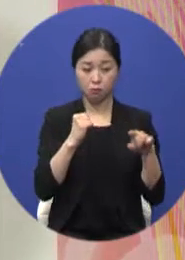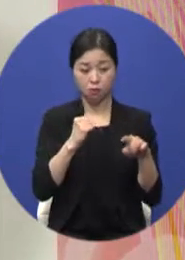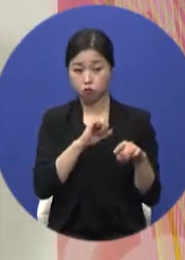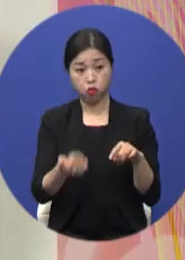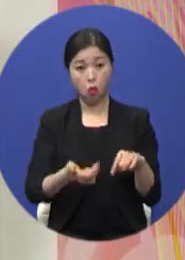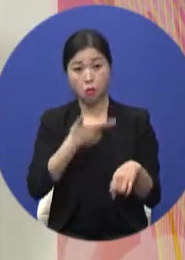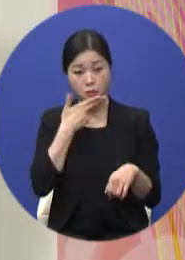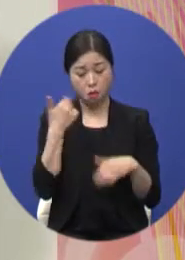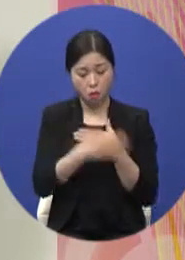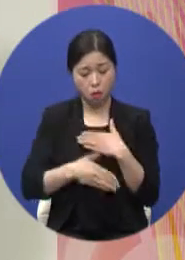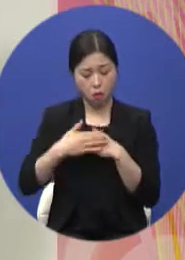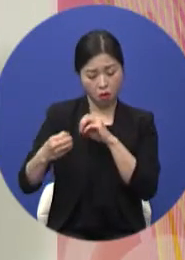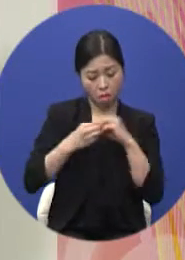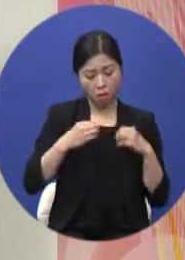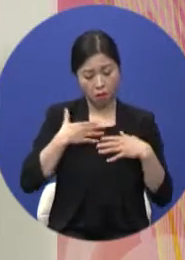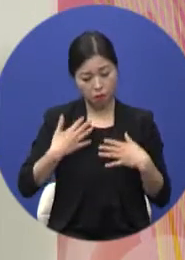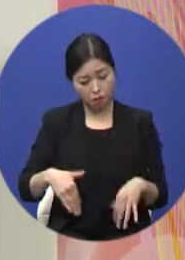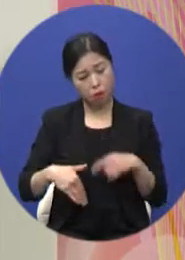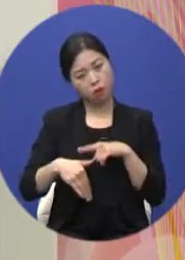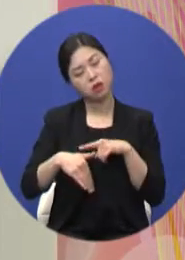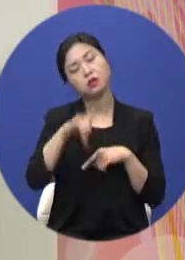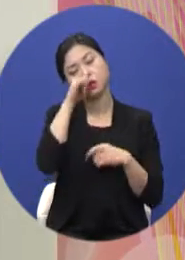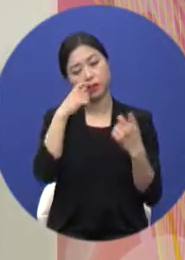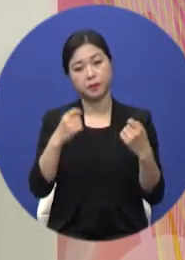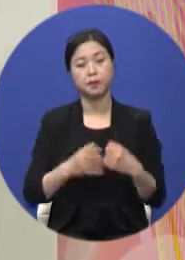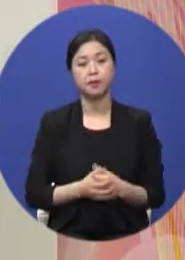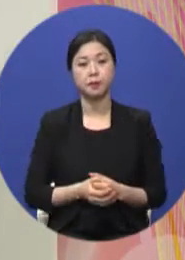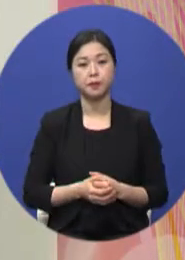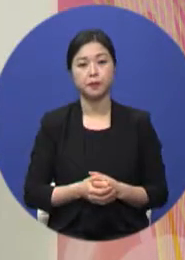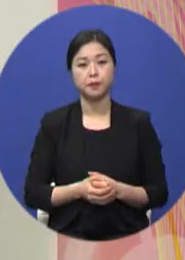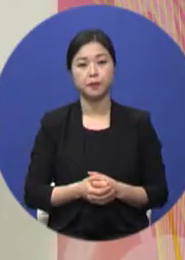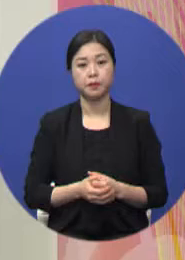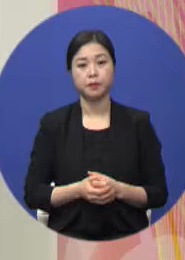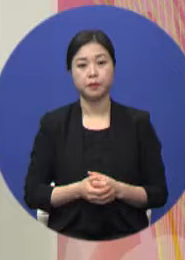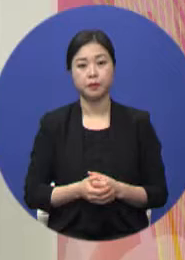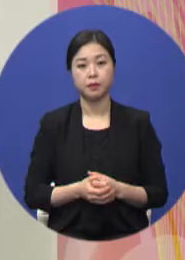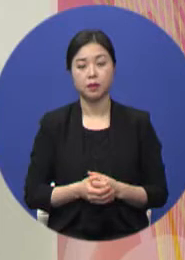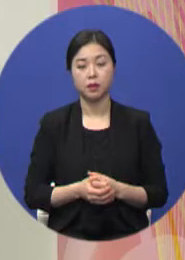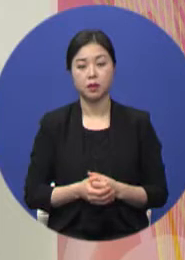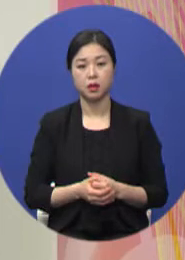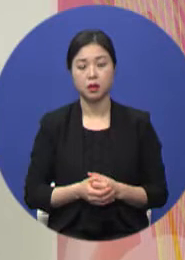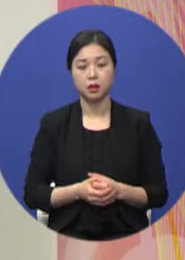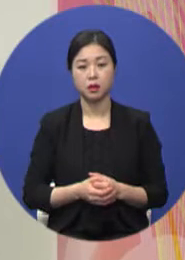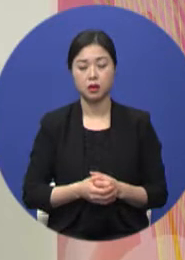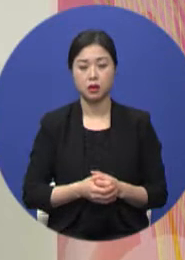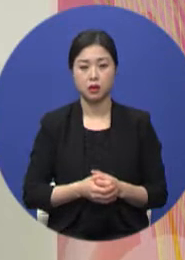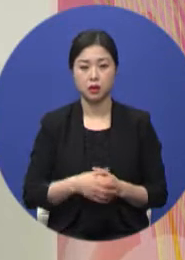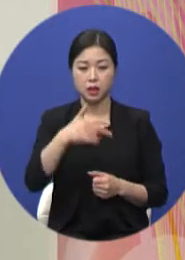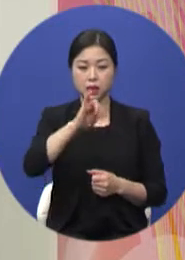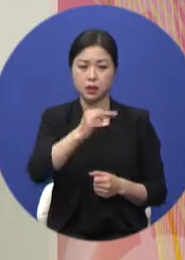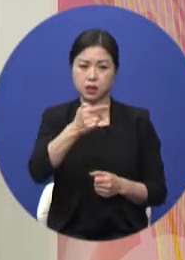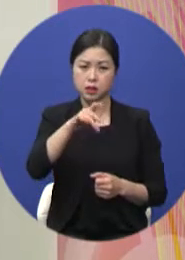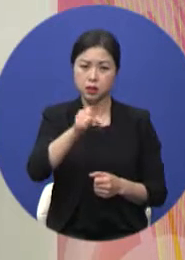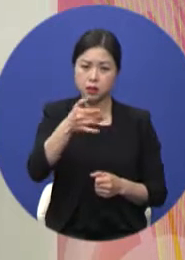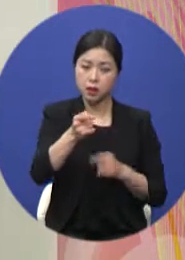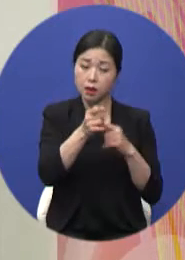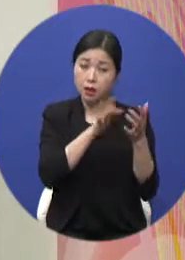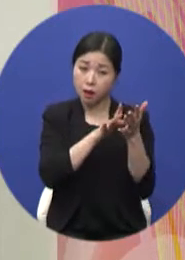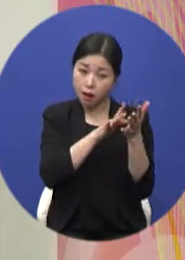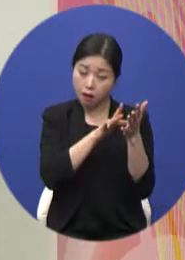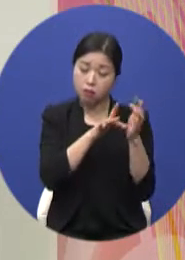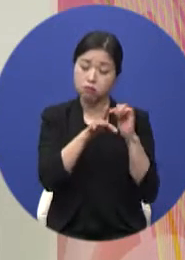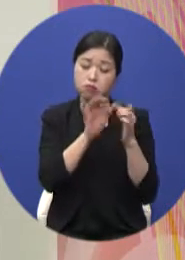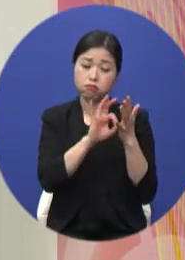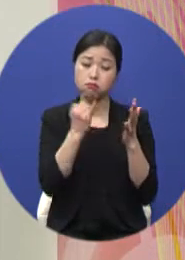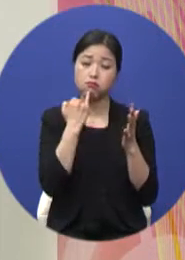갖다가 피곤하게 만들어주는 역할을 갖다 하게 되는 거죠. 그리고 그 아까 말씀드렸듯이 그 어떤 질정제 갖다가 쓰는 건 좋은데 그러니까